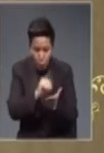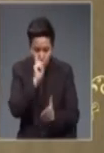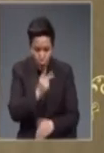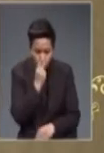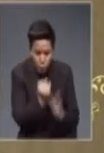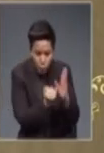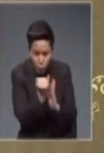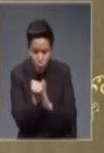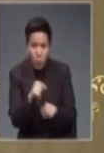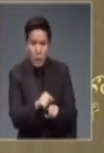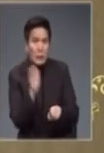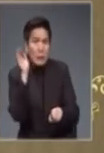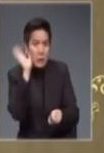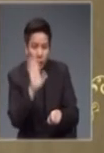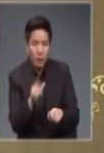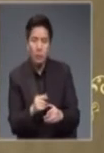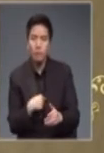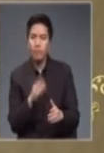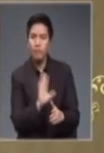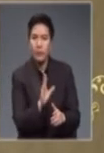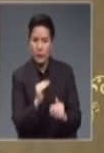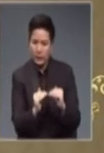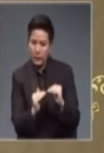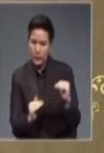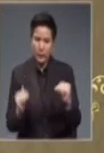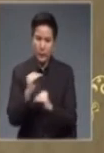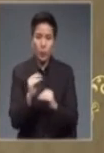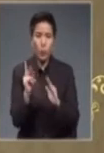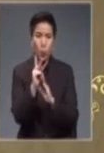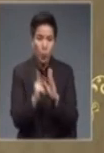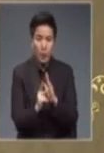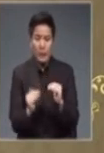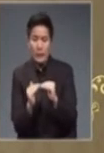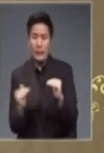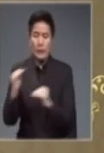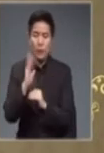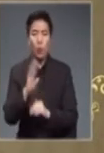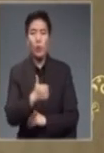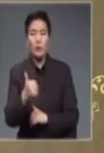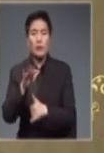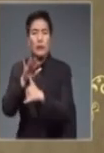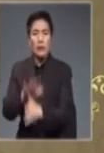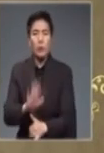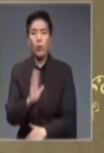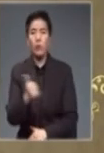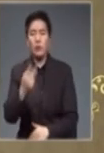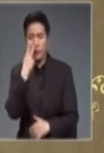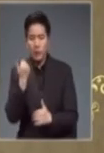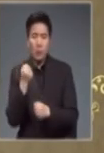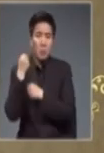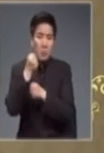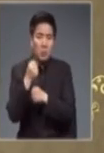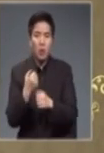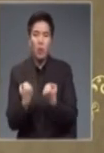ได้แก้ปัญหาให้เขานะครับเราต้องช่วยกันเราต้องเร่งกันทำงานนะครับในระดับการประชารัฐก็ขอฝากไปยังข้าราชการแล้